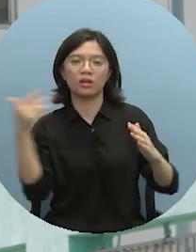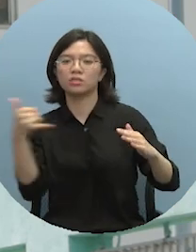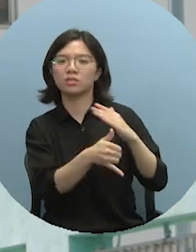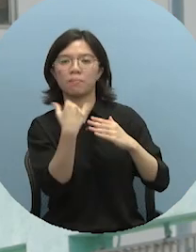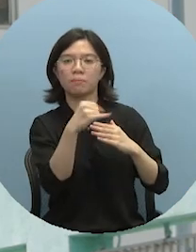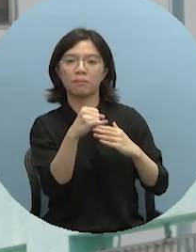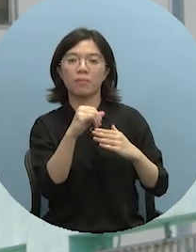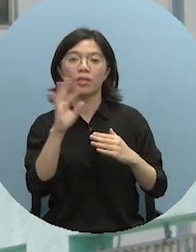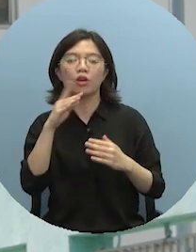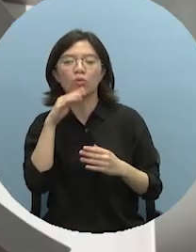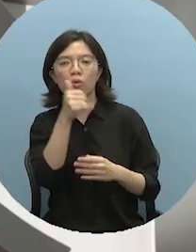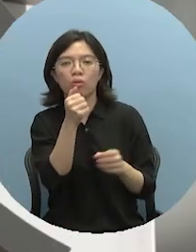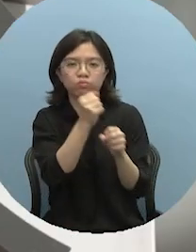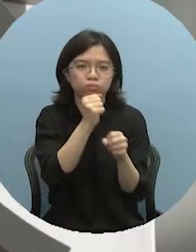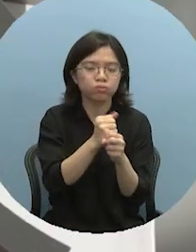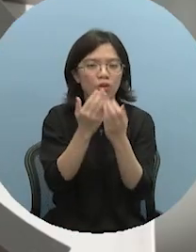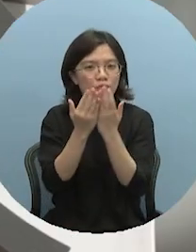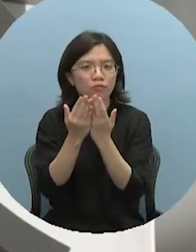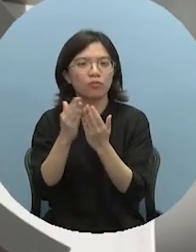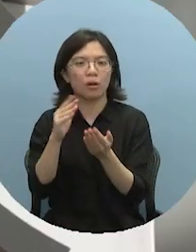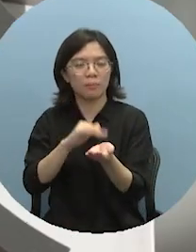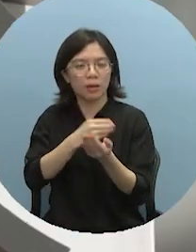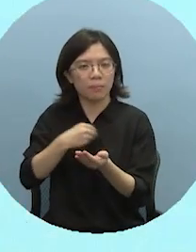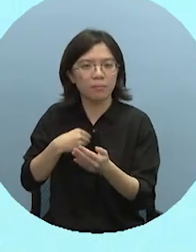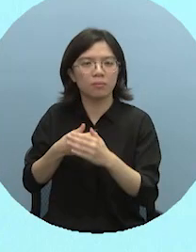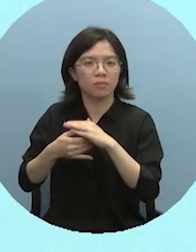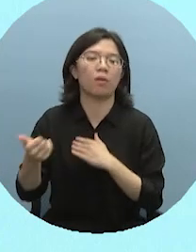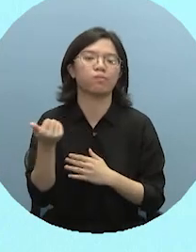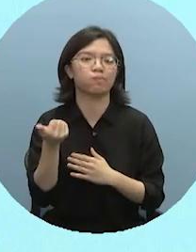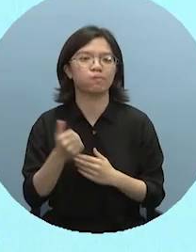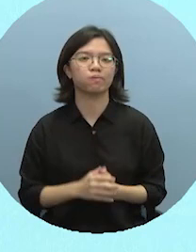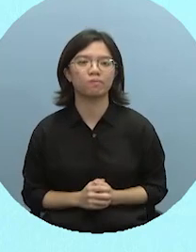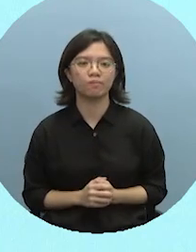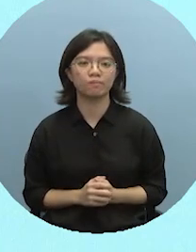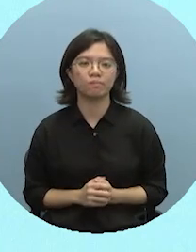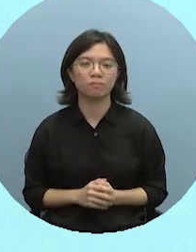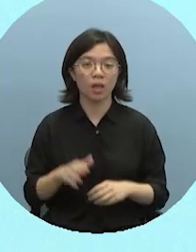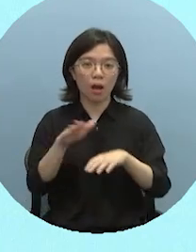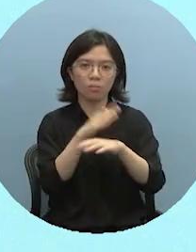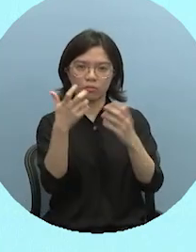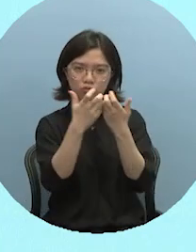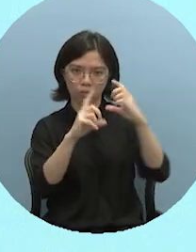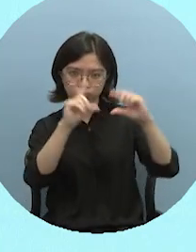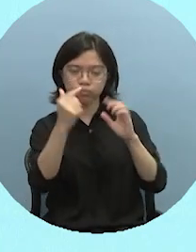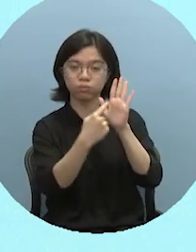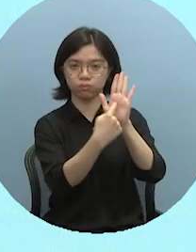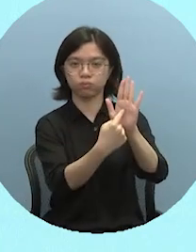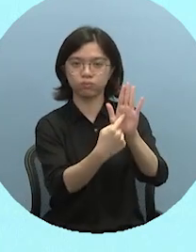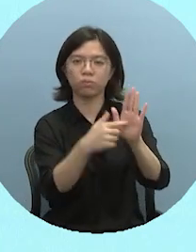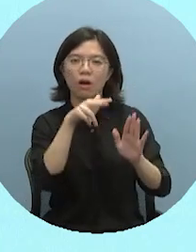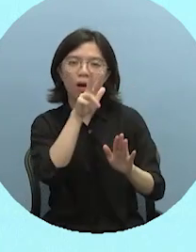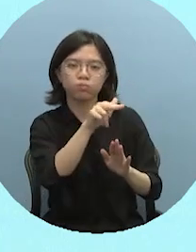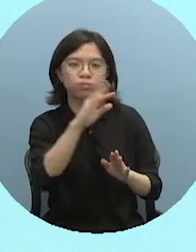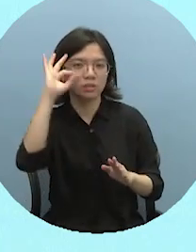方上班、上學和求診的人士就不受限制。 剛才的數據大家看到，我們通過三日